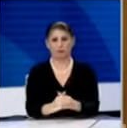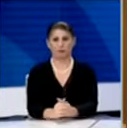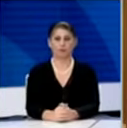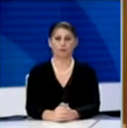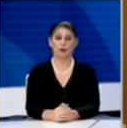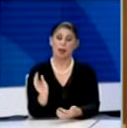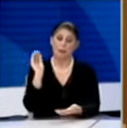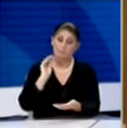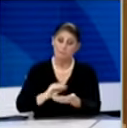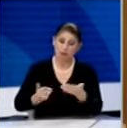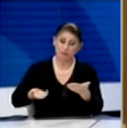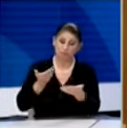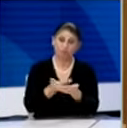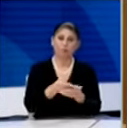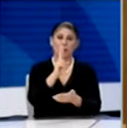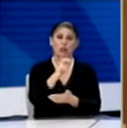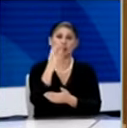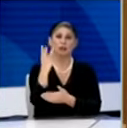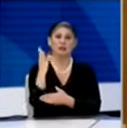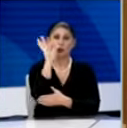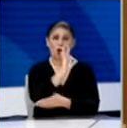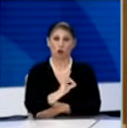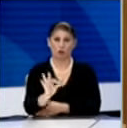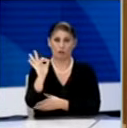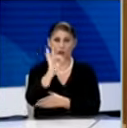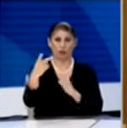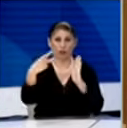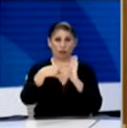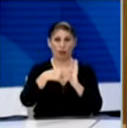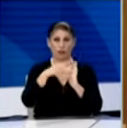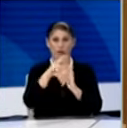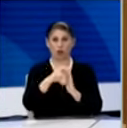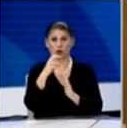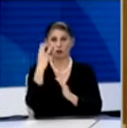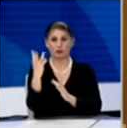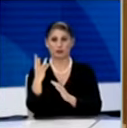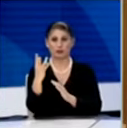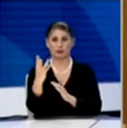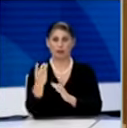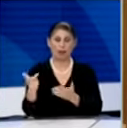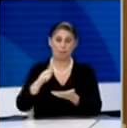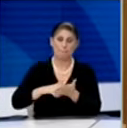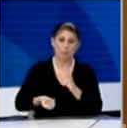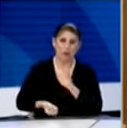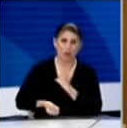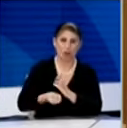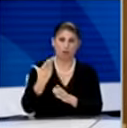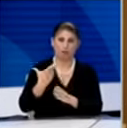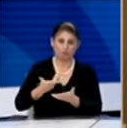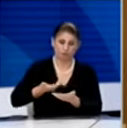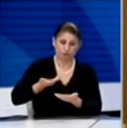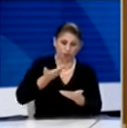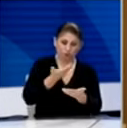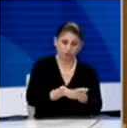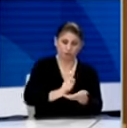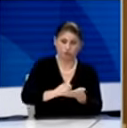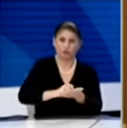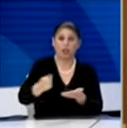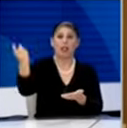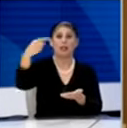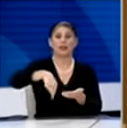Την ξανακατέθεσα στις 23 Οκτωβρίου του 2023 επικαιροποιημένη. Την καταθέτω στα πρακτικά, δεν